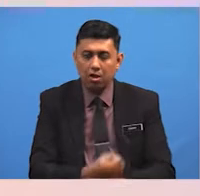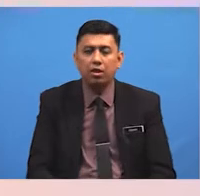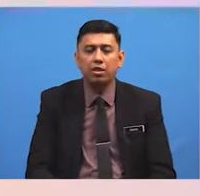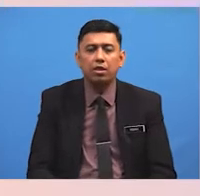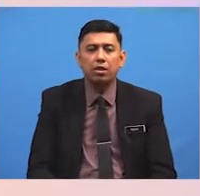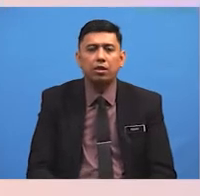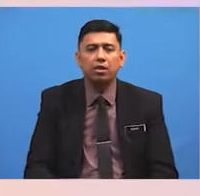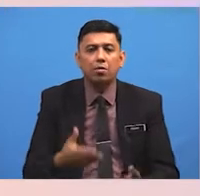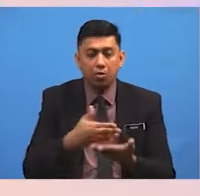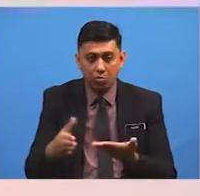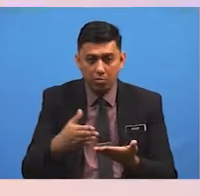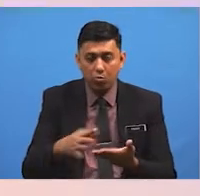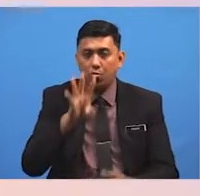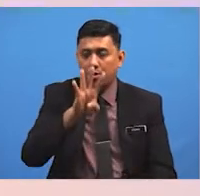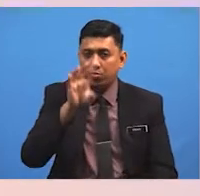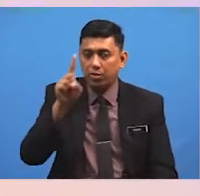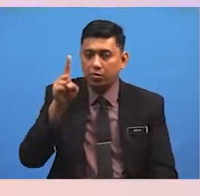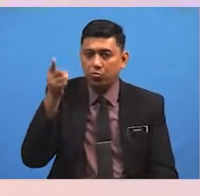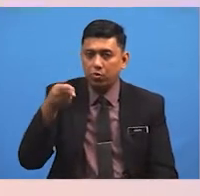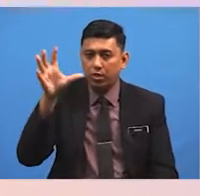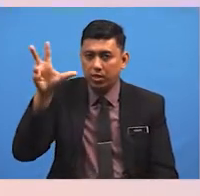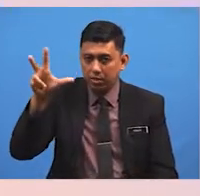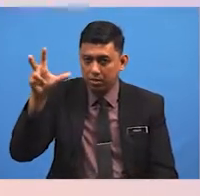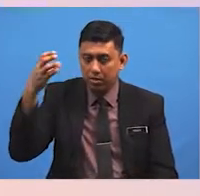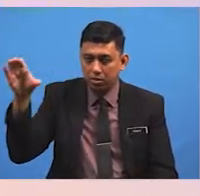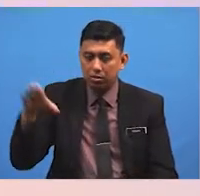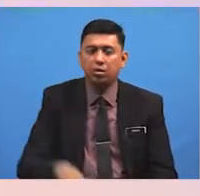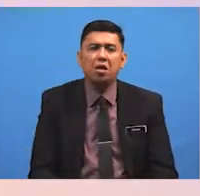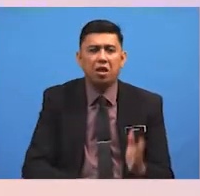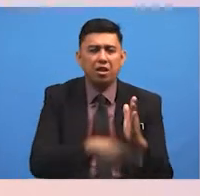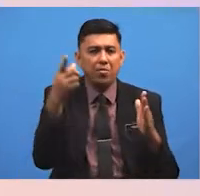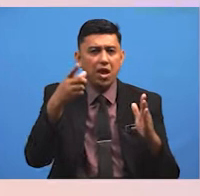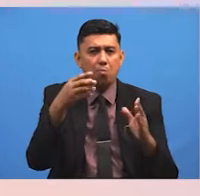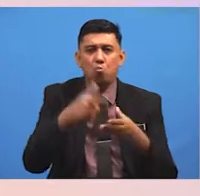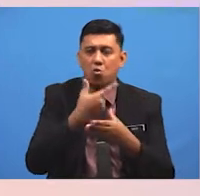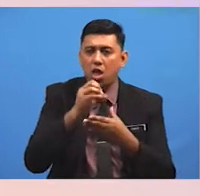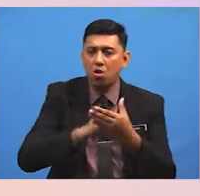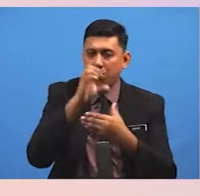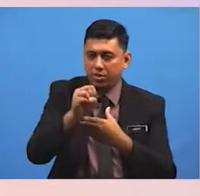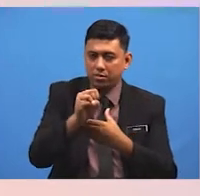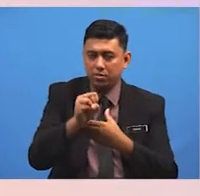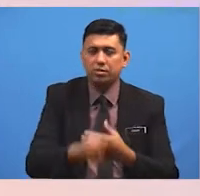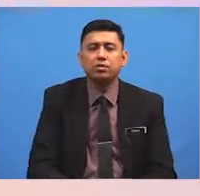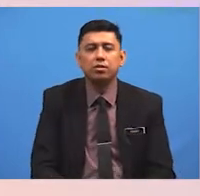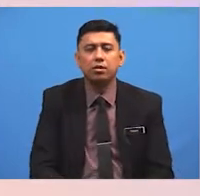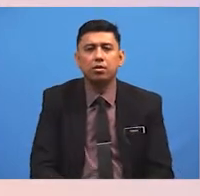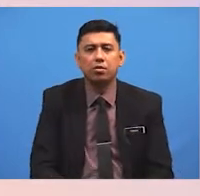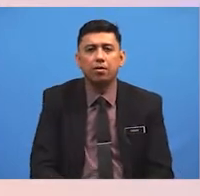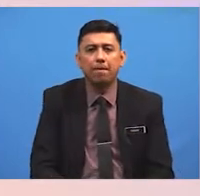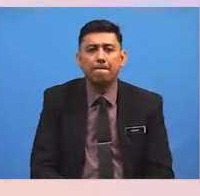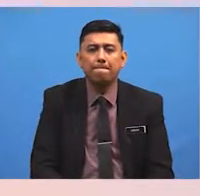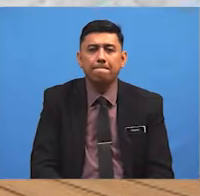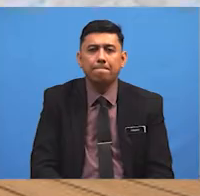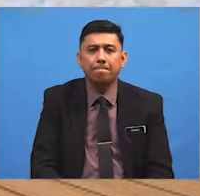Baki awal 41300 plus dengan lebihan bulan ogos 17700